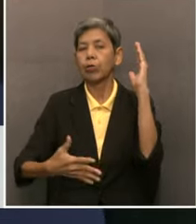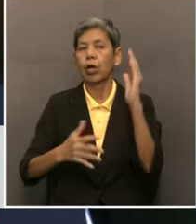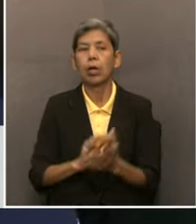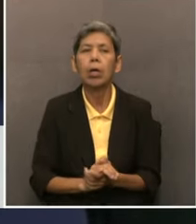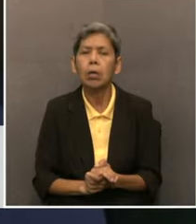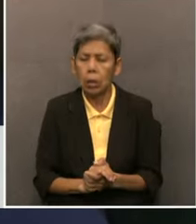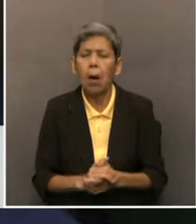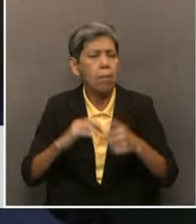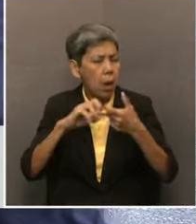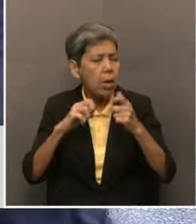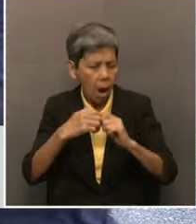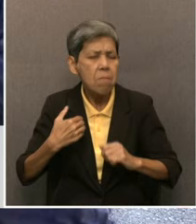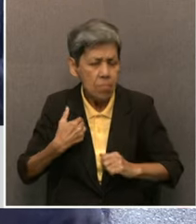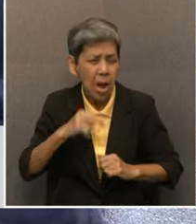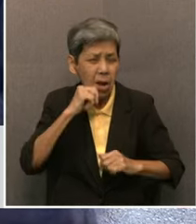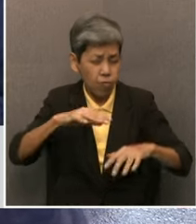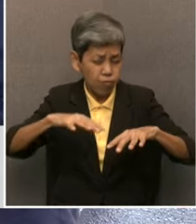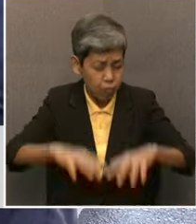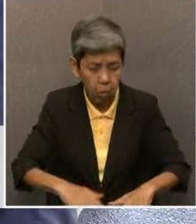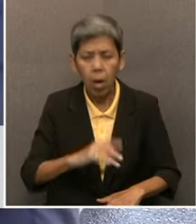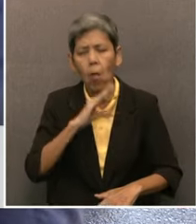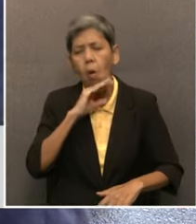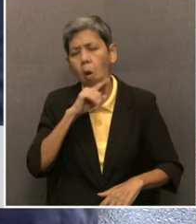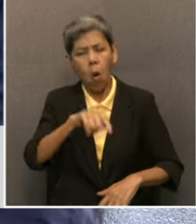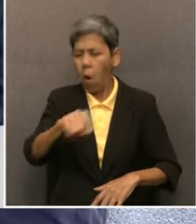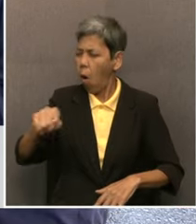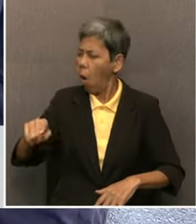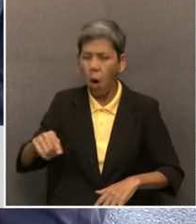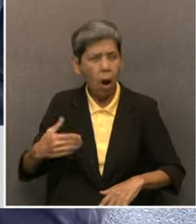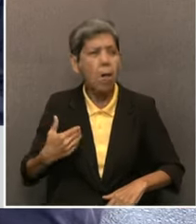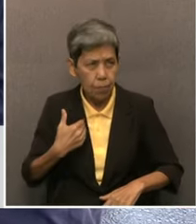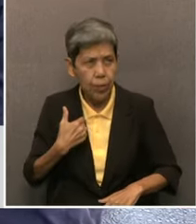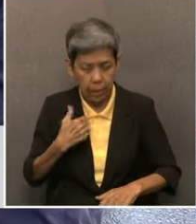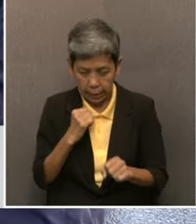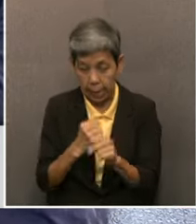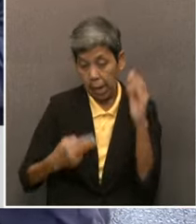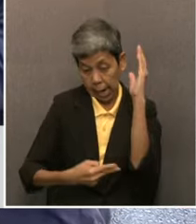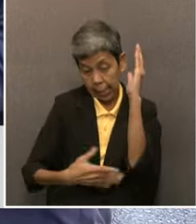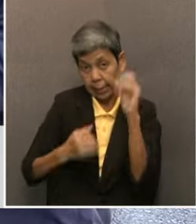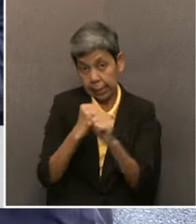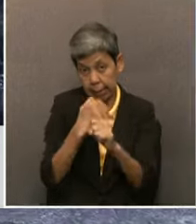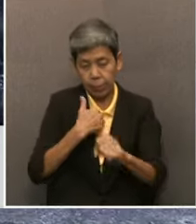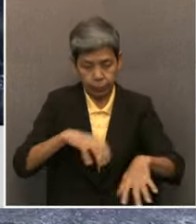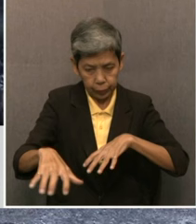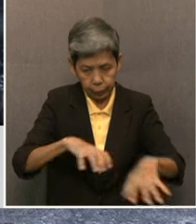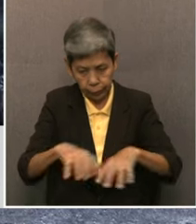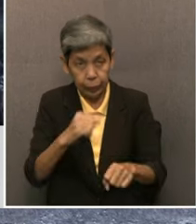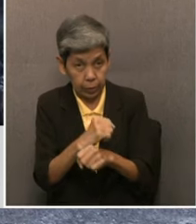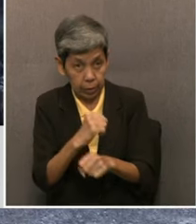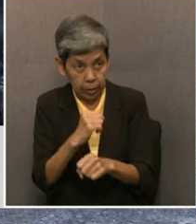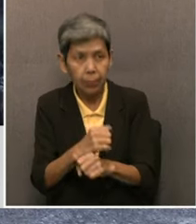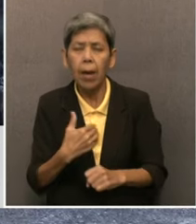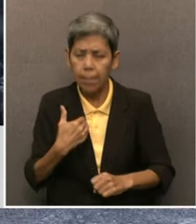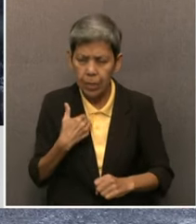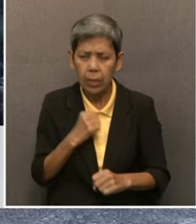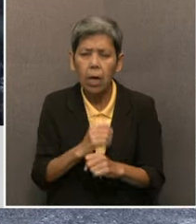ว่าอีกหนึ่งปัญหาหลังจากน้ำลดคือปัญหาขยะนอกจากเจ้าหน้าที่ของเทศบาลนครหาดใหญ่แล้วที่ดำเนินการจัดเก็บขยะได้มี